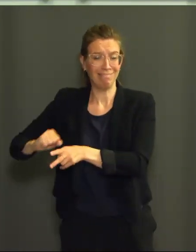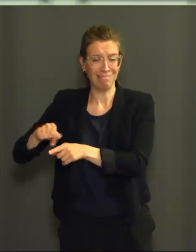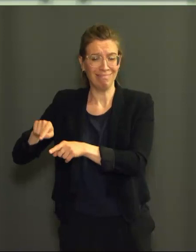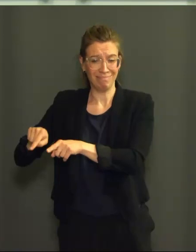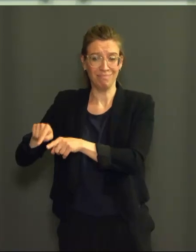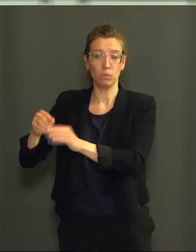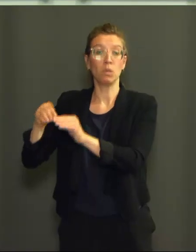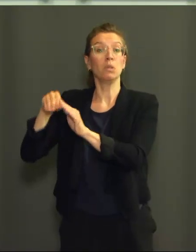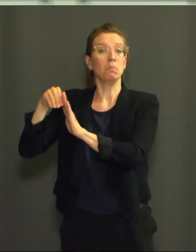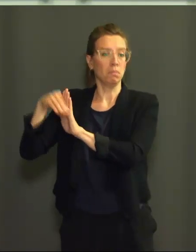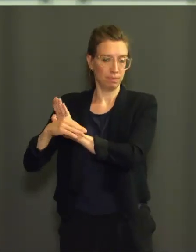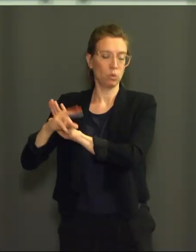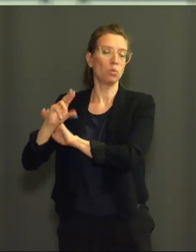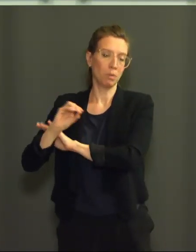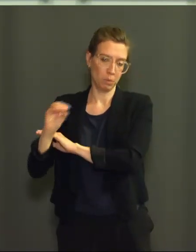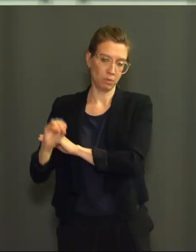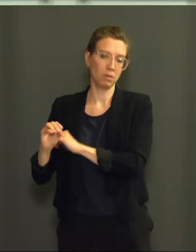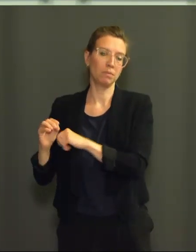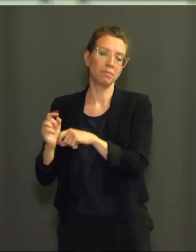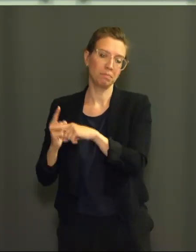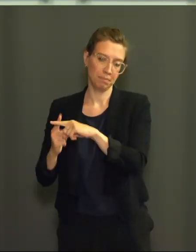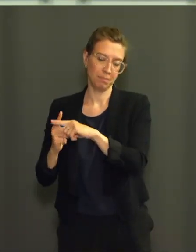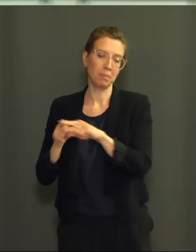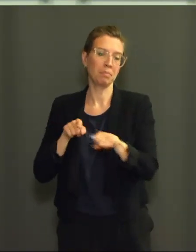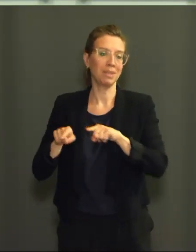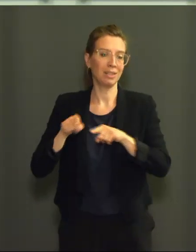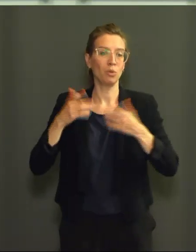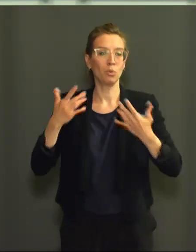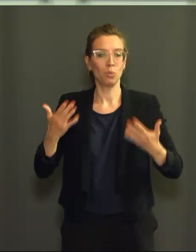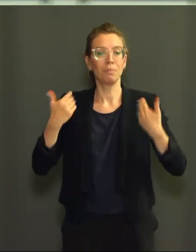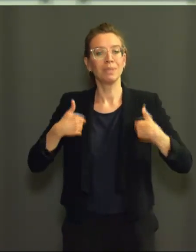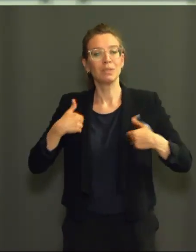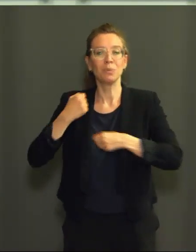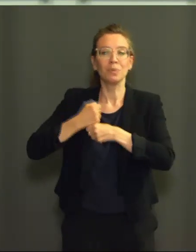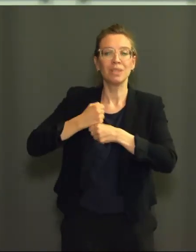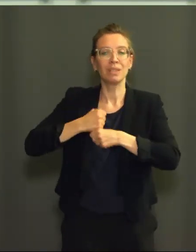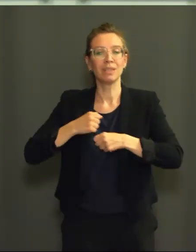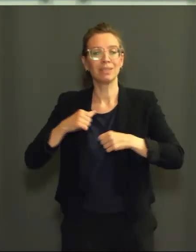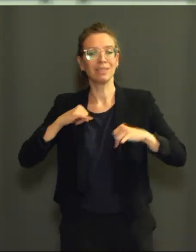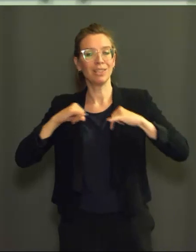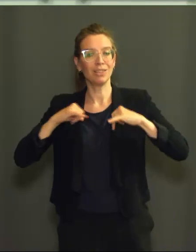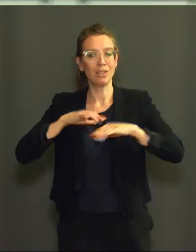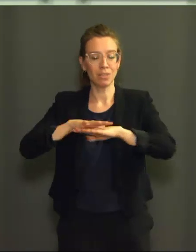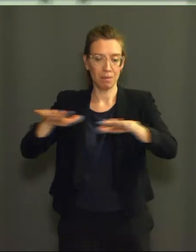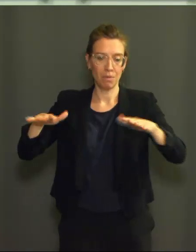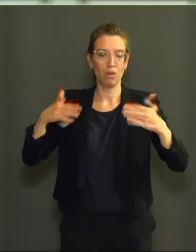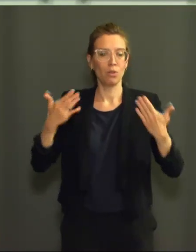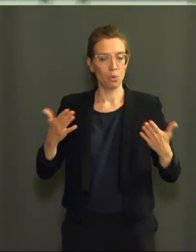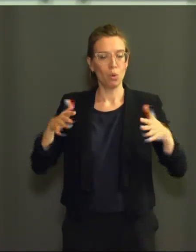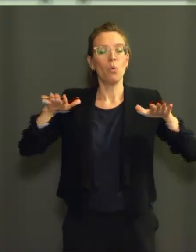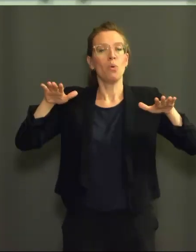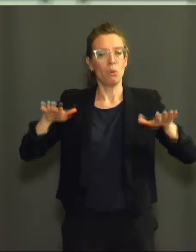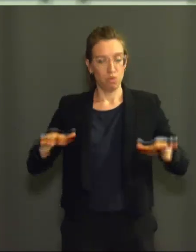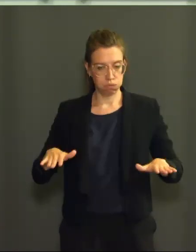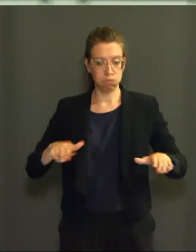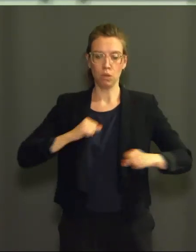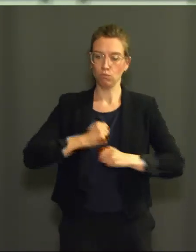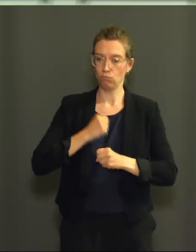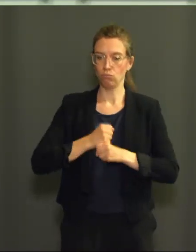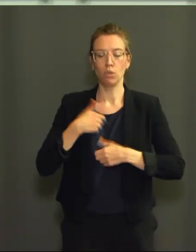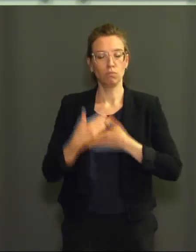ziekenhuizen ze meer en meer kunnen overschakelen op een normaal regime. De daling op intensieve is opnieuw